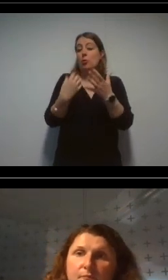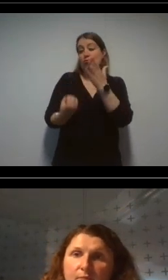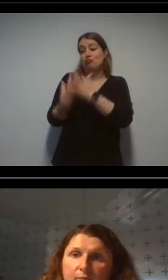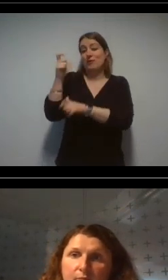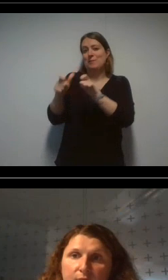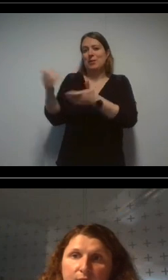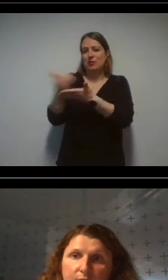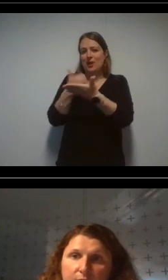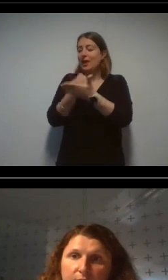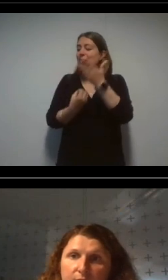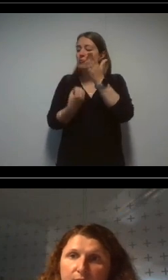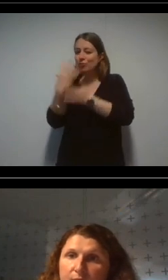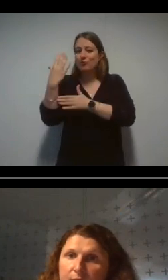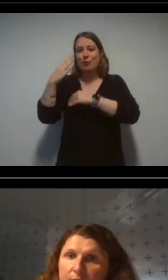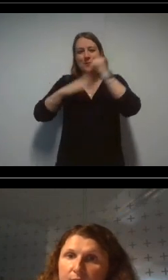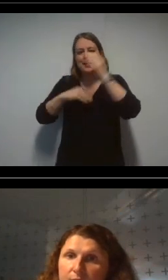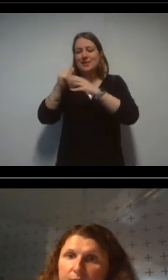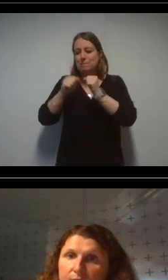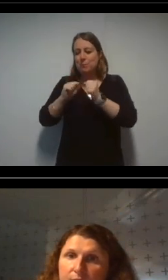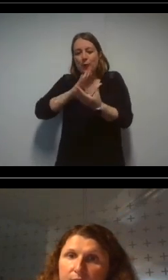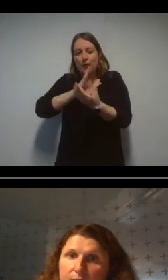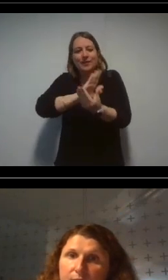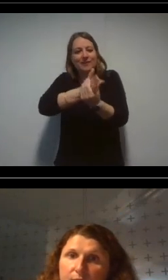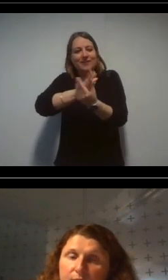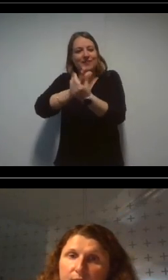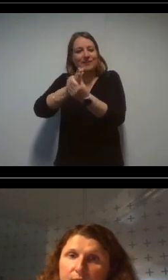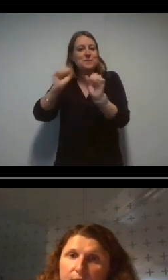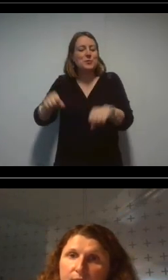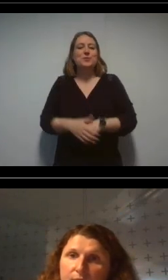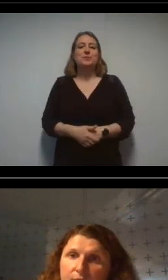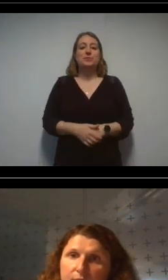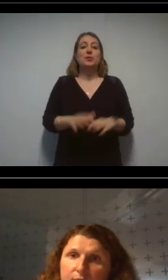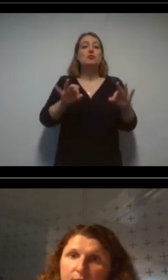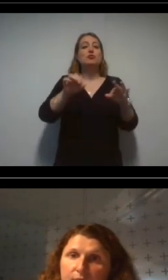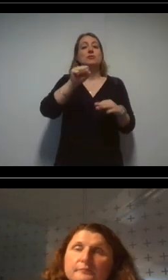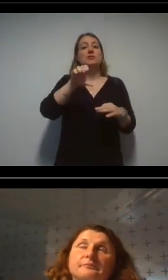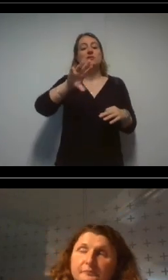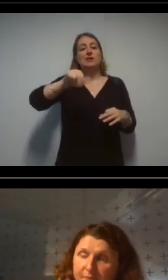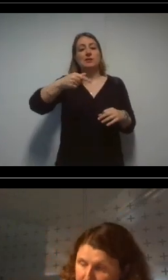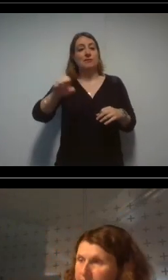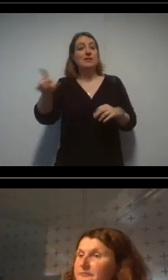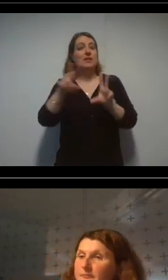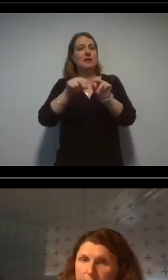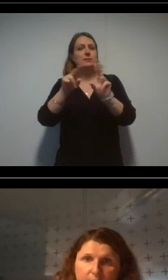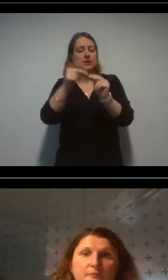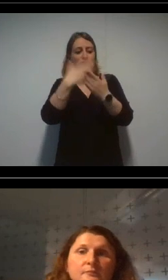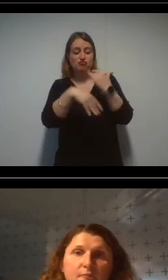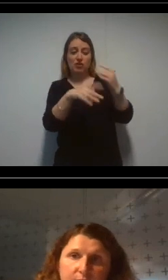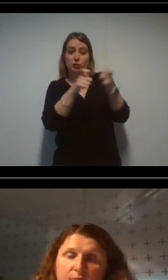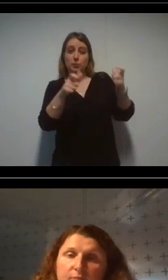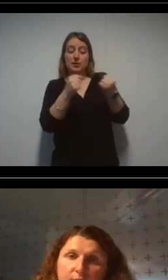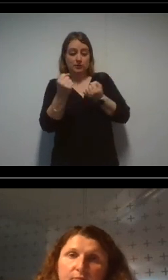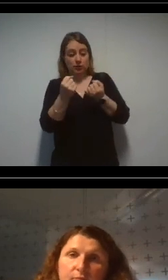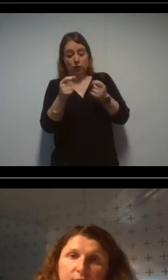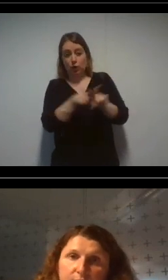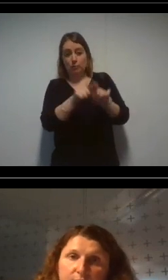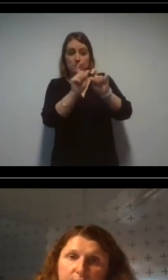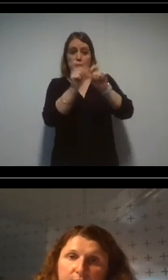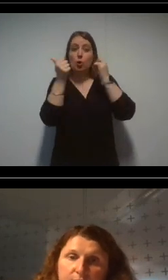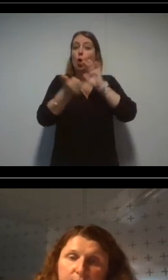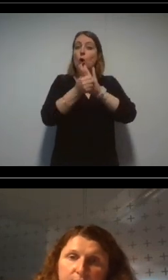métiers. Et comme disait Servane, ça crée des ambassadeurs au sein de l'entreprise, du bouche à